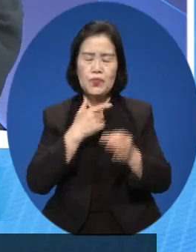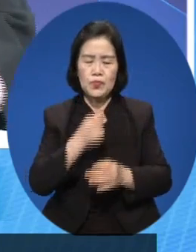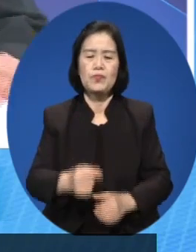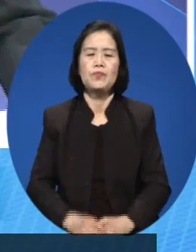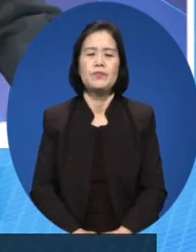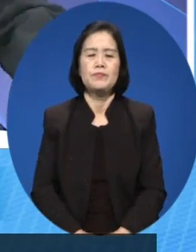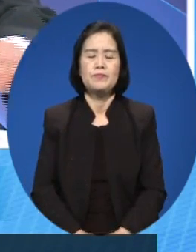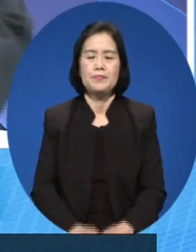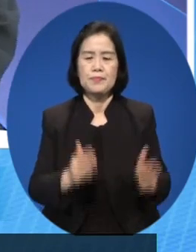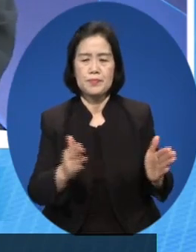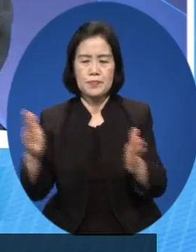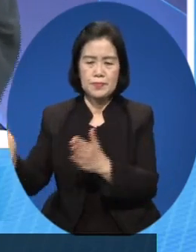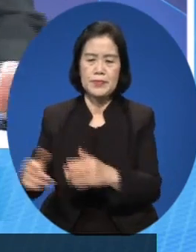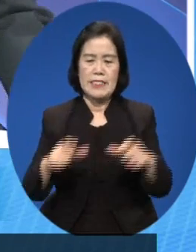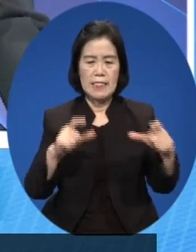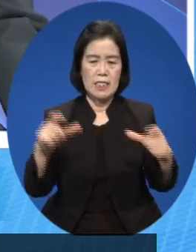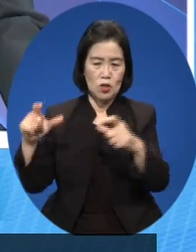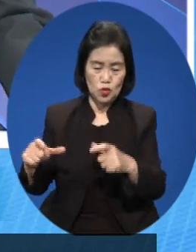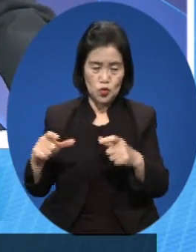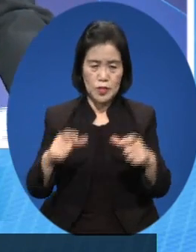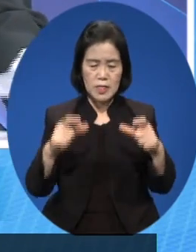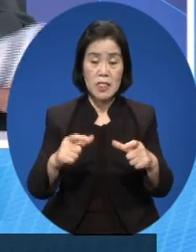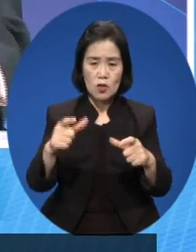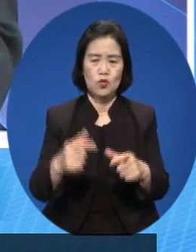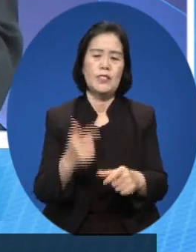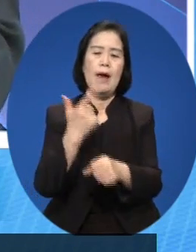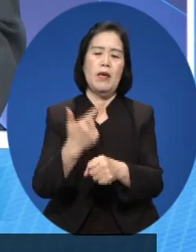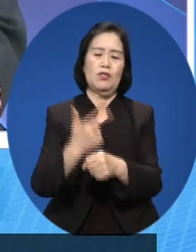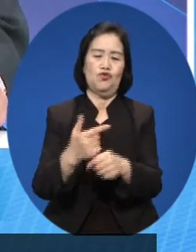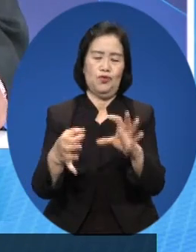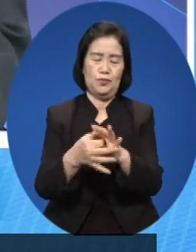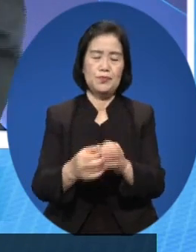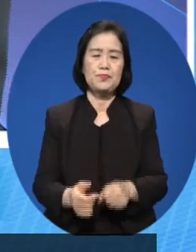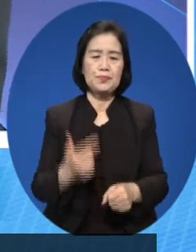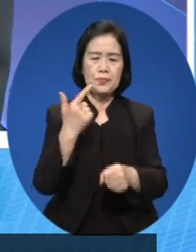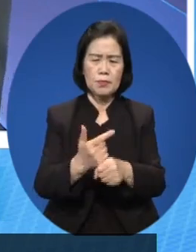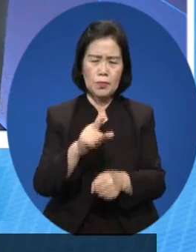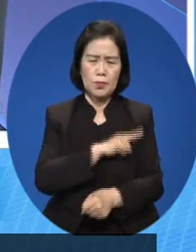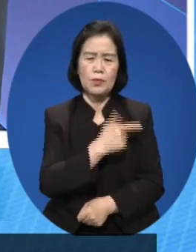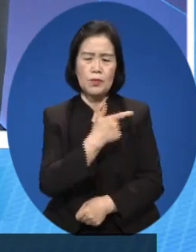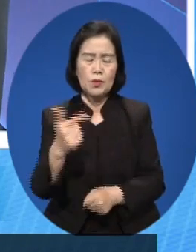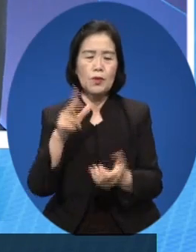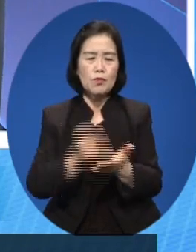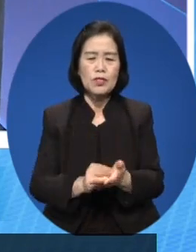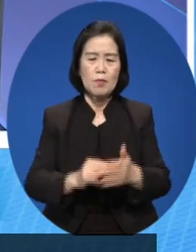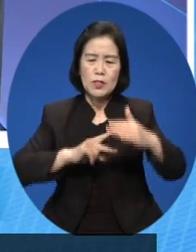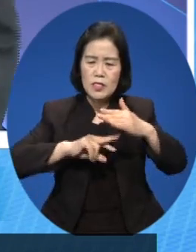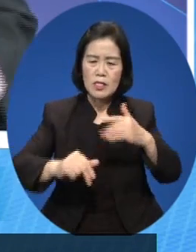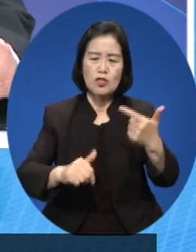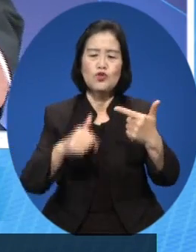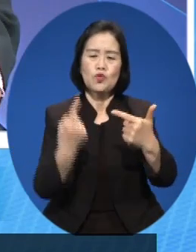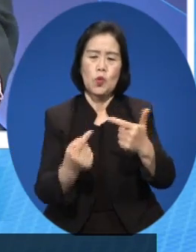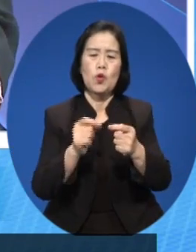4 지금부턴 지었고 이야기를 좀 해보도록 하겠습니다 지역 꼬 남양주 이 신대 남영주 최대 현안 하면 지금 지하철 6호선 연장